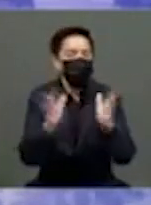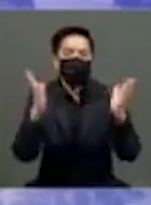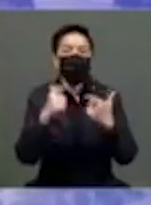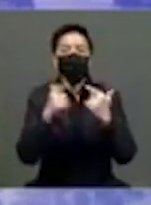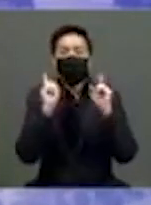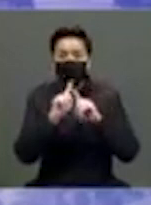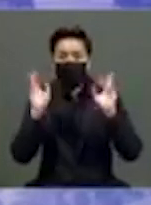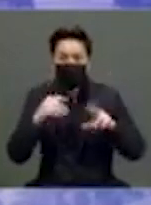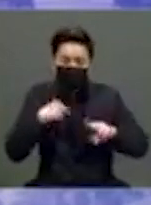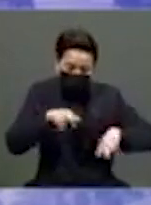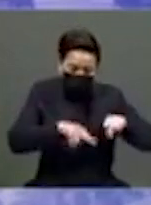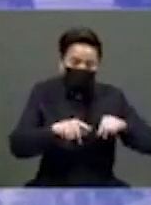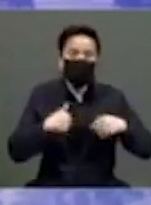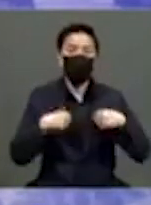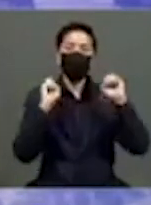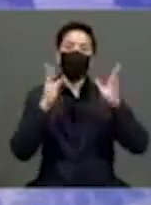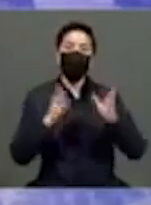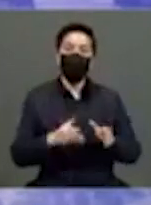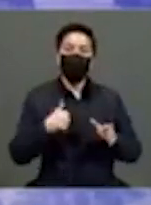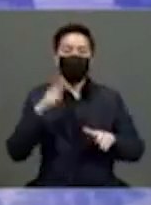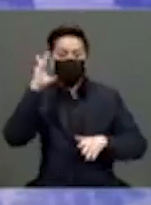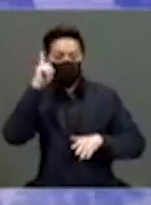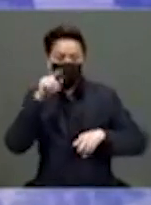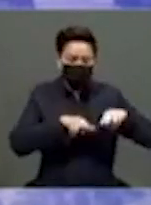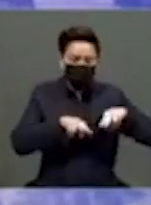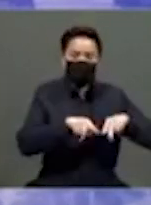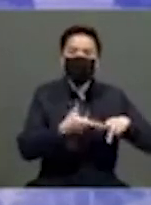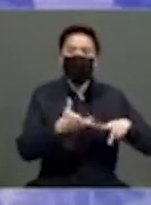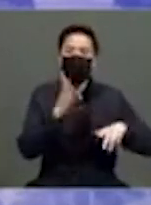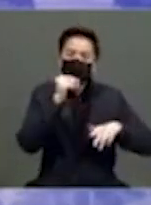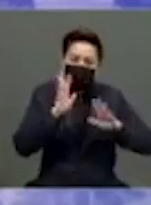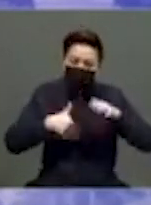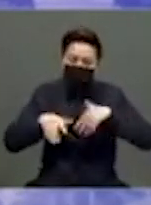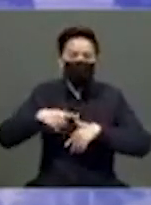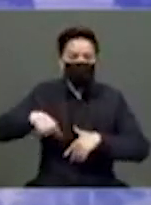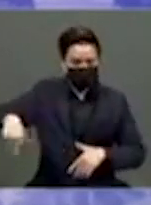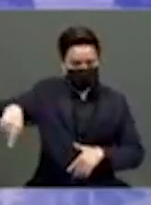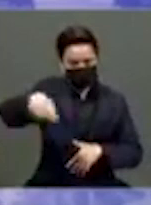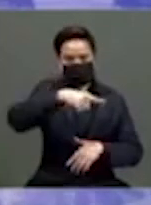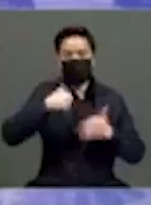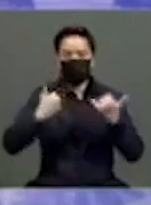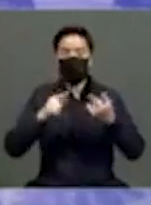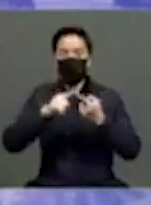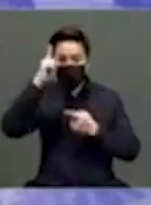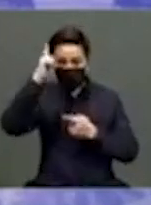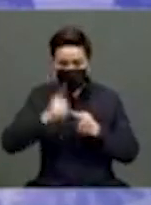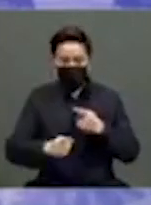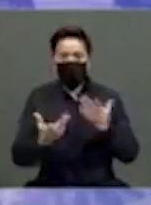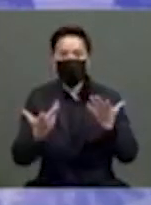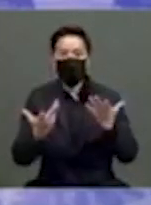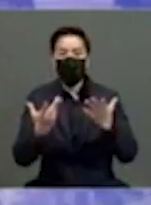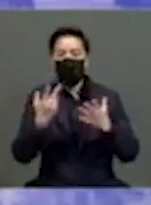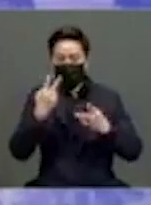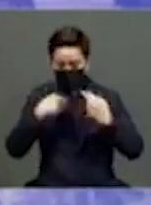คนที่ต้องดูแลเขาคือครูบาอาจารย์และก็พ่อแม่พี่น้องที่เป็นผู้ปกครองประชาชนทั้งหลายนี่นะครับที่ควรที่จะได้รับ